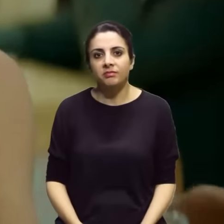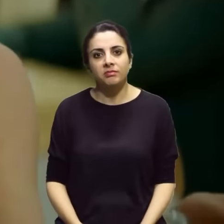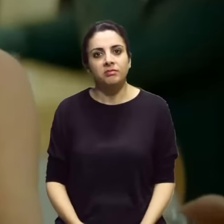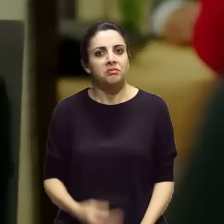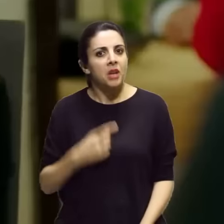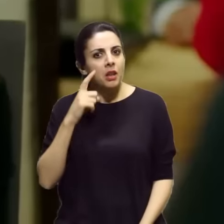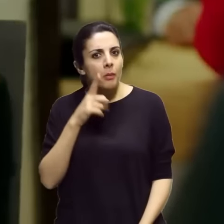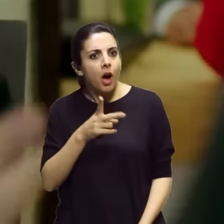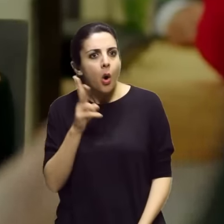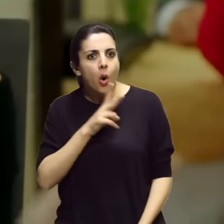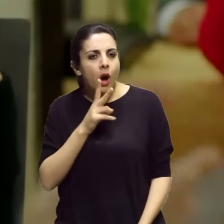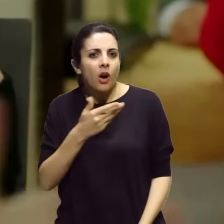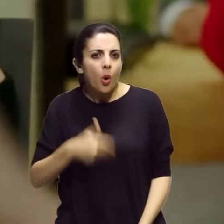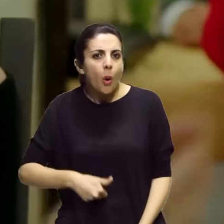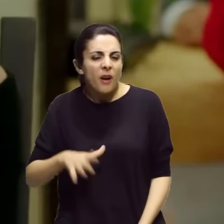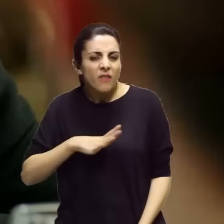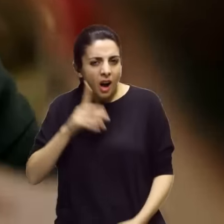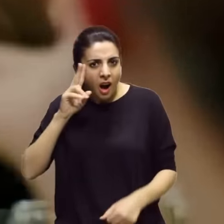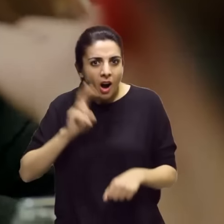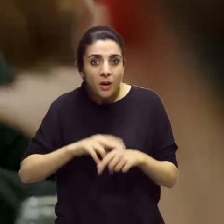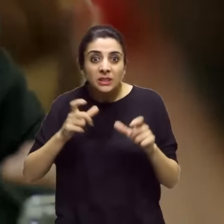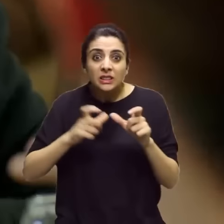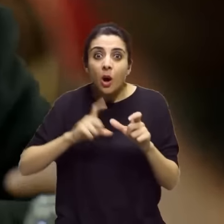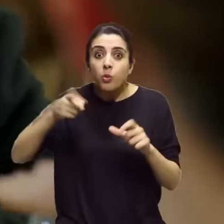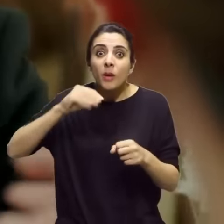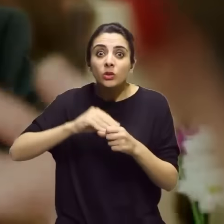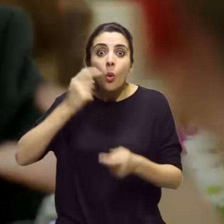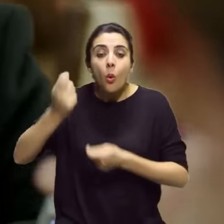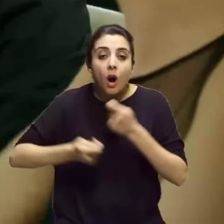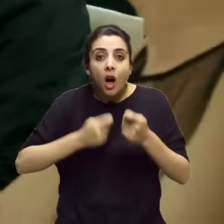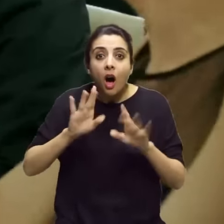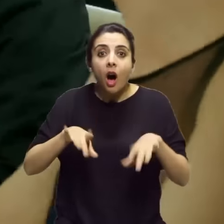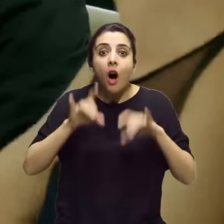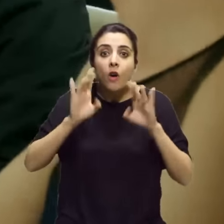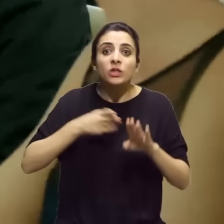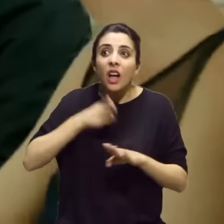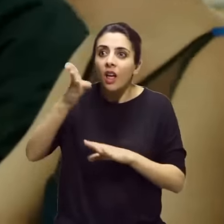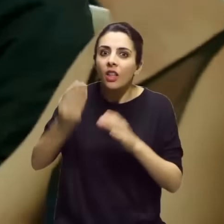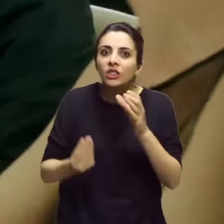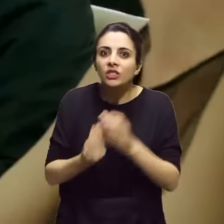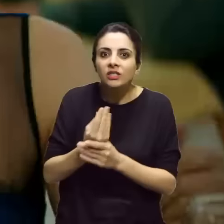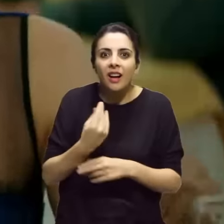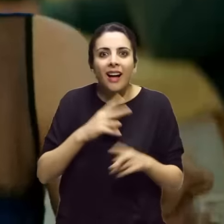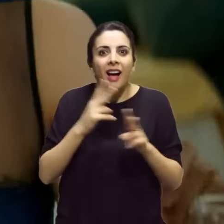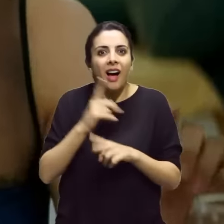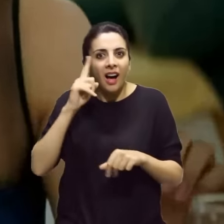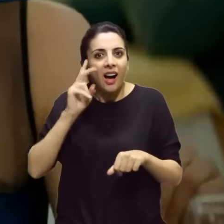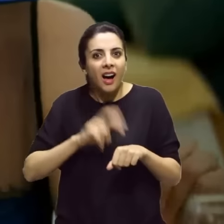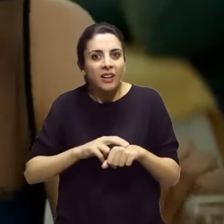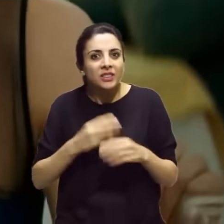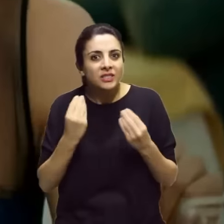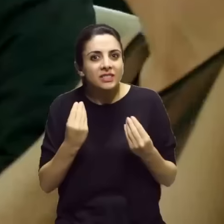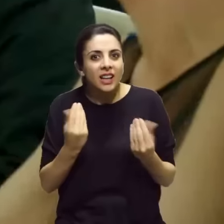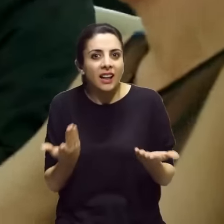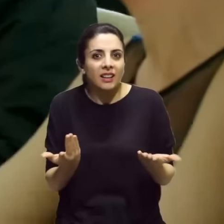Bence gayet komik bir şey bu. Çünkü hatırlasana Serhat'a ulaşmak için nasıl uğraşmıştık, sonra ta Avustralyalardan çıkmıştı. Ne gülmüştük değil mi yani? Çok